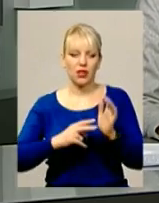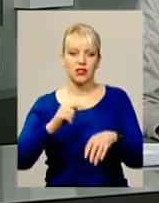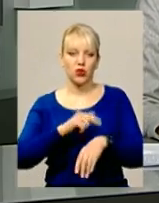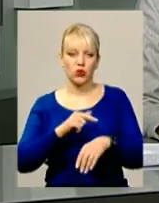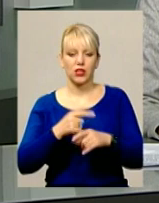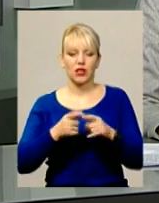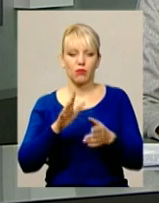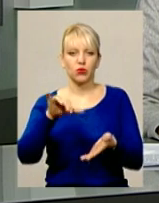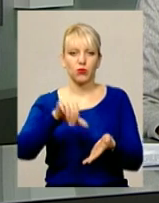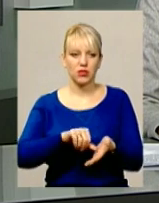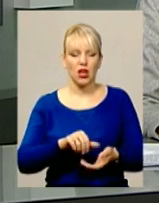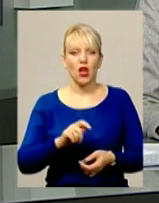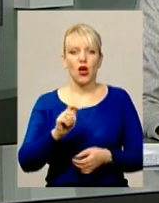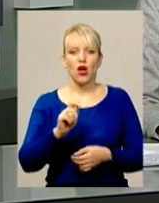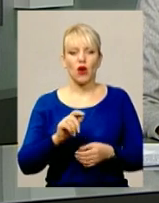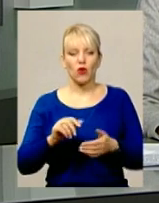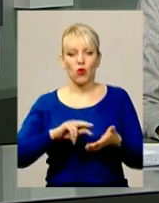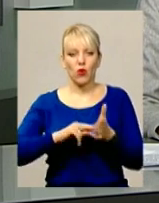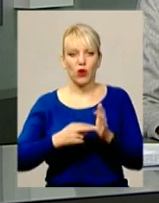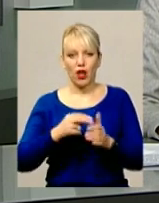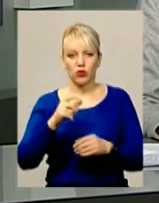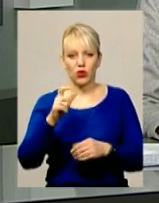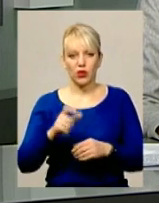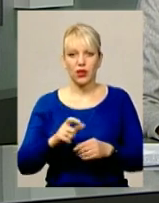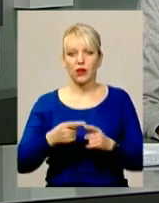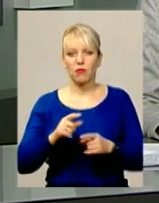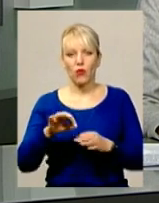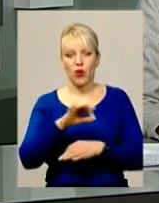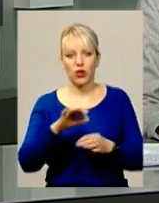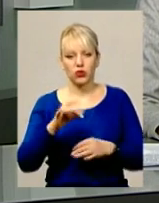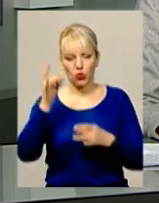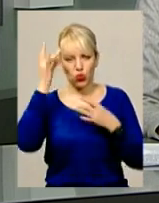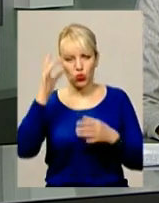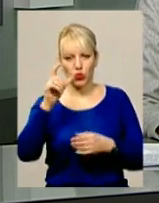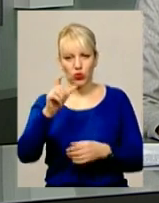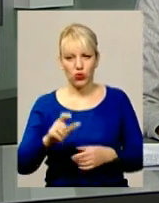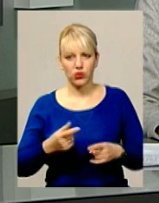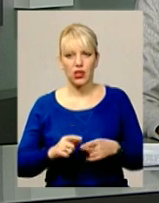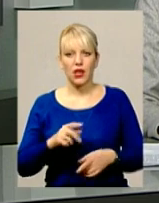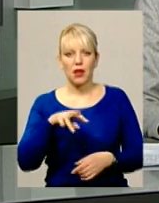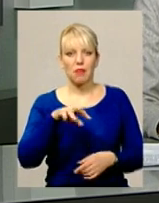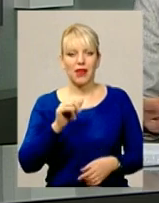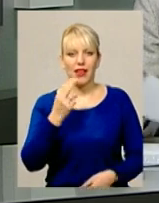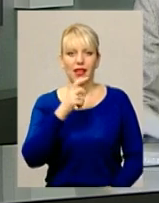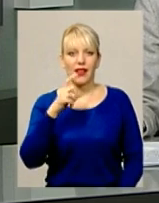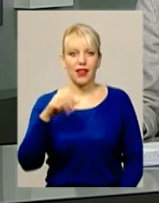також буде присутній куратор проєкту – це київський культуролог, літературознавець та письменник Олександр